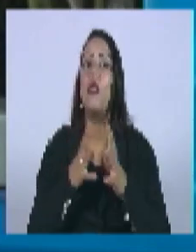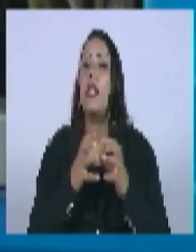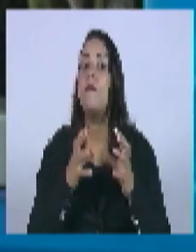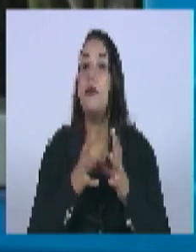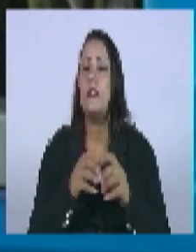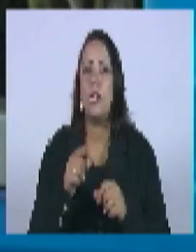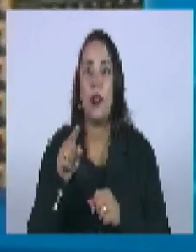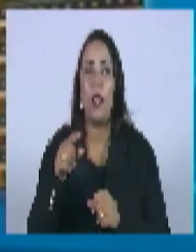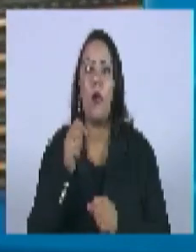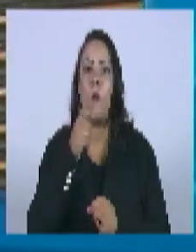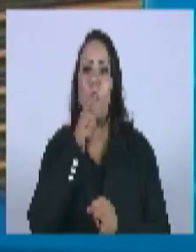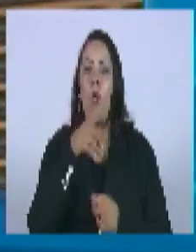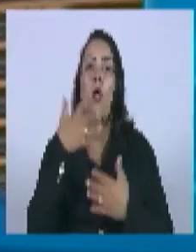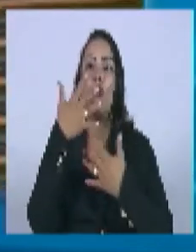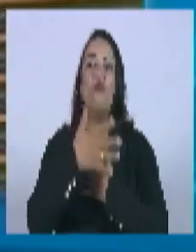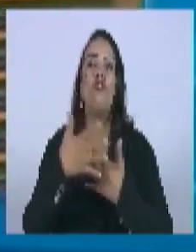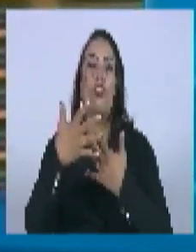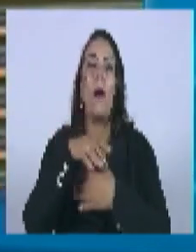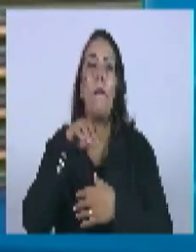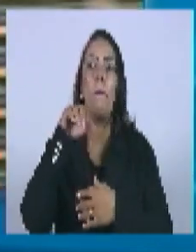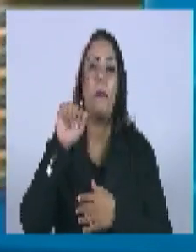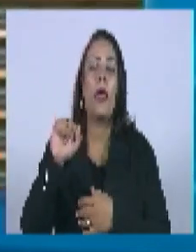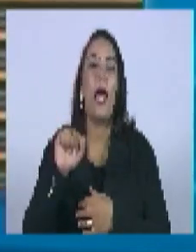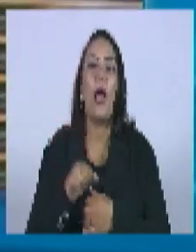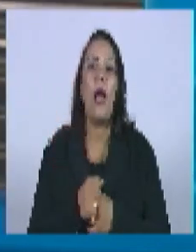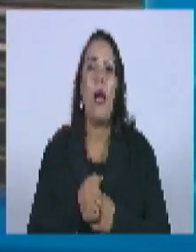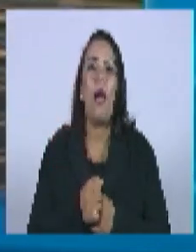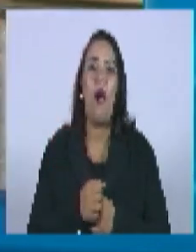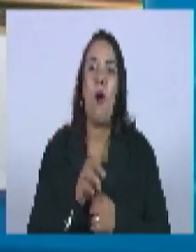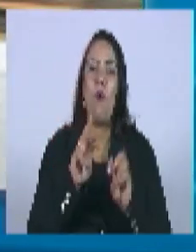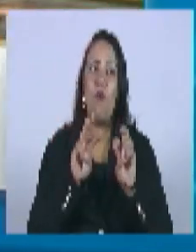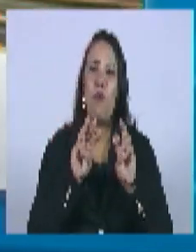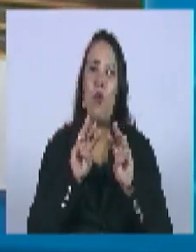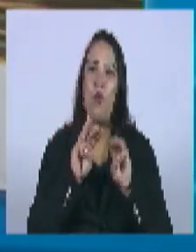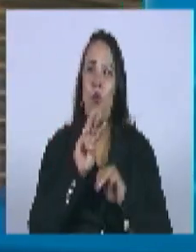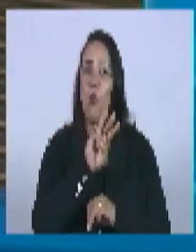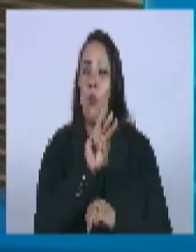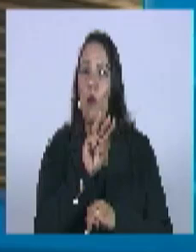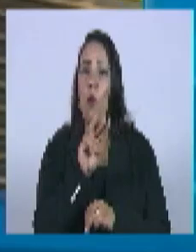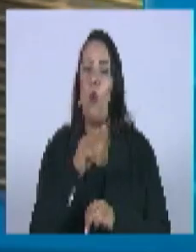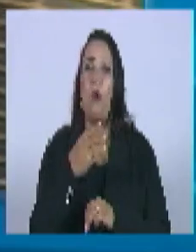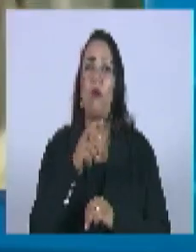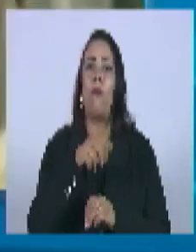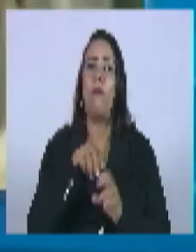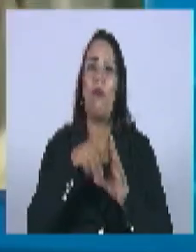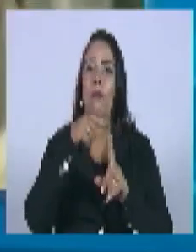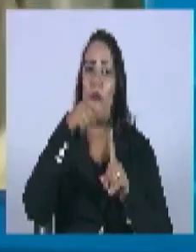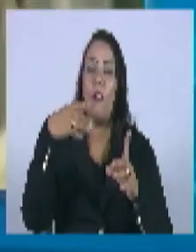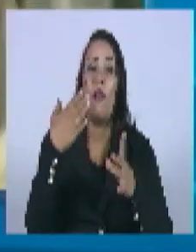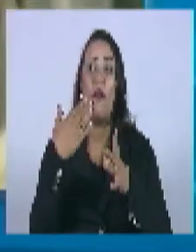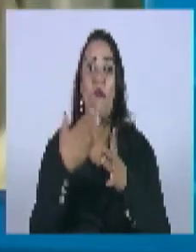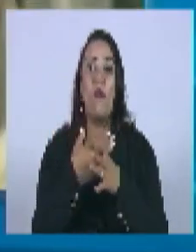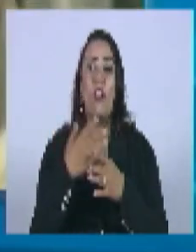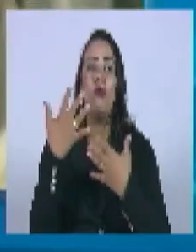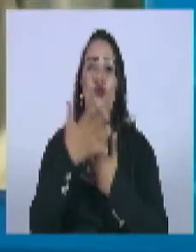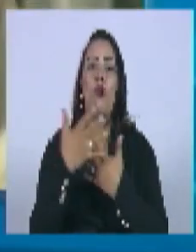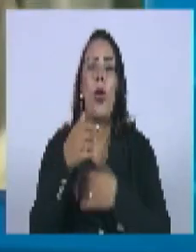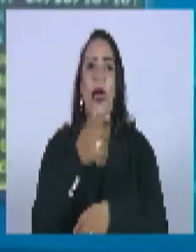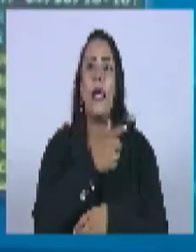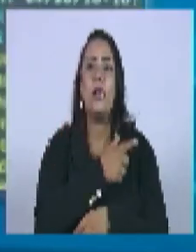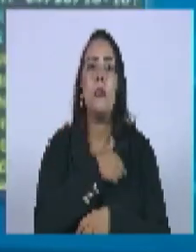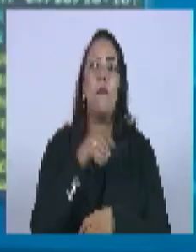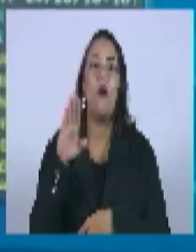التي ذكرته شركه مايكروسوفت ان في شركه للامن السبراني اسمها